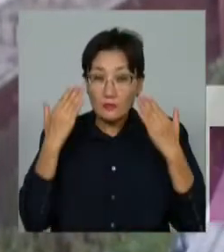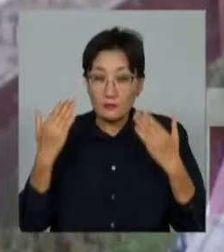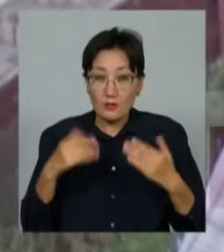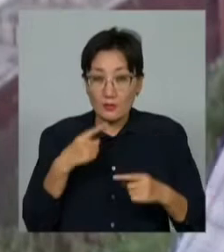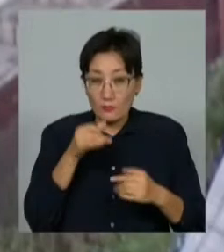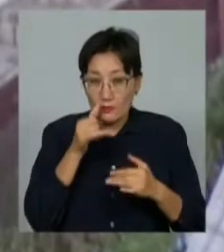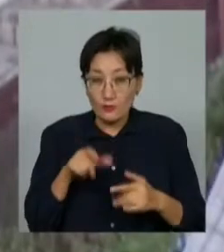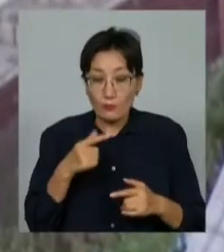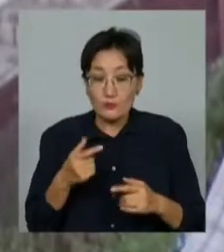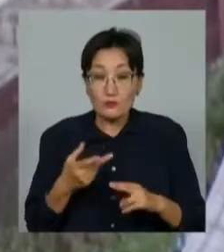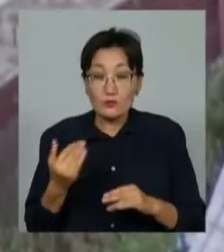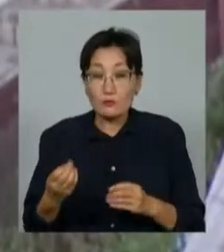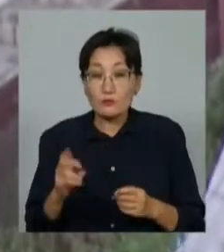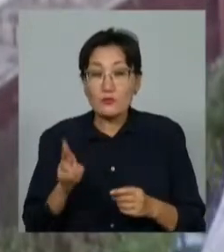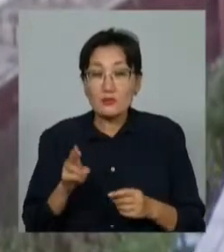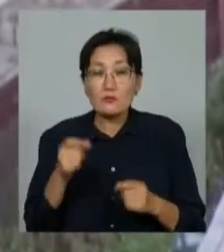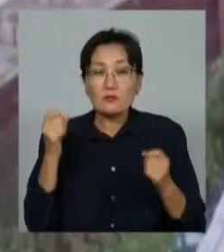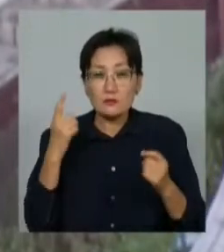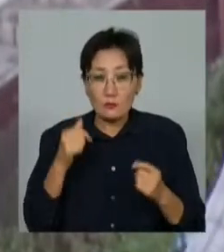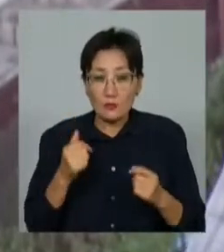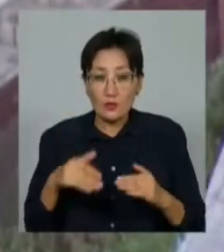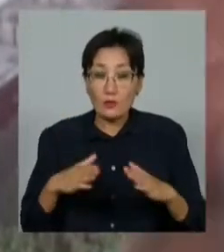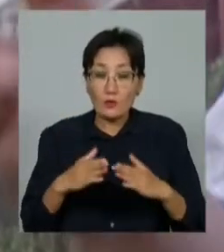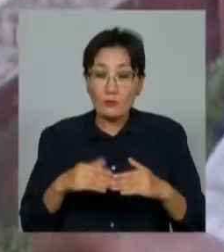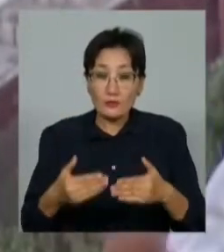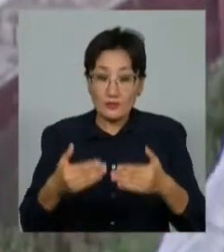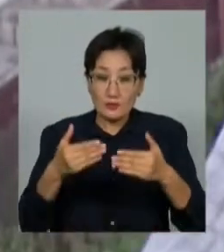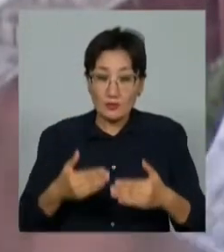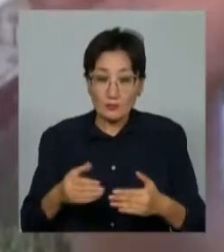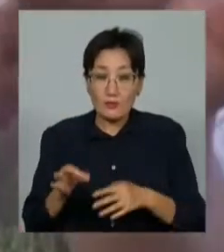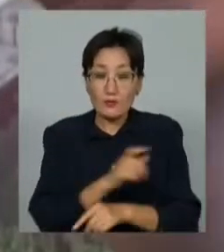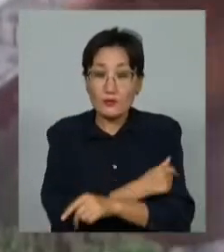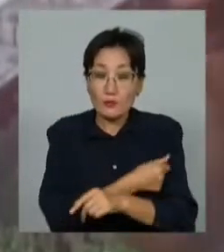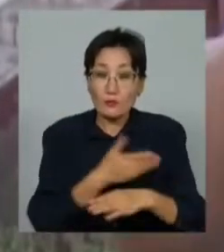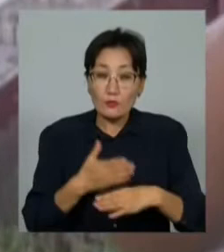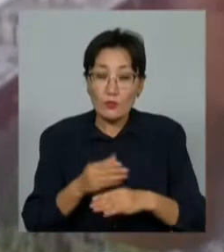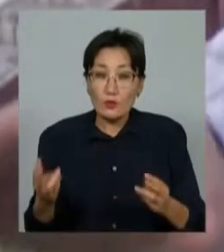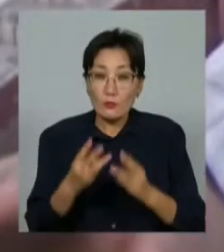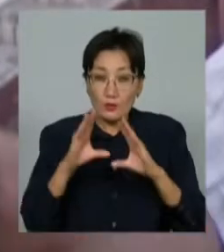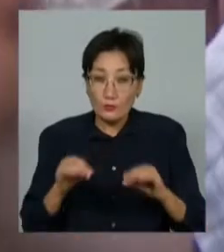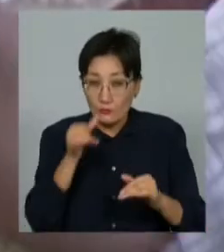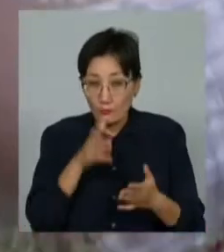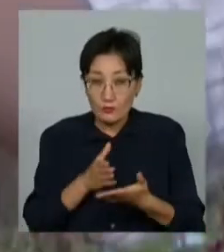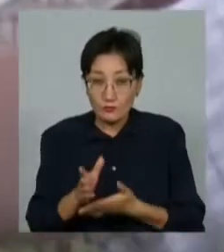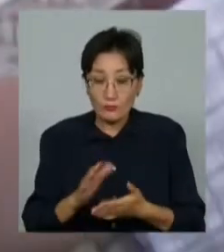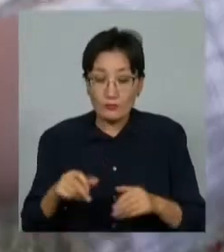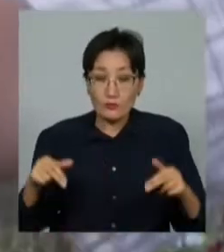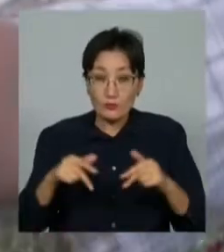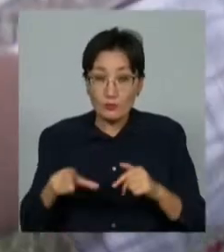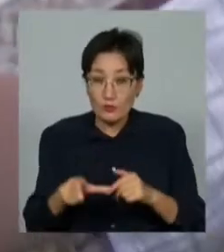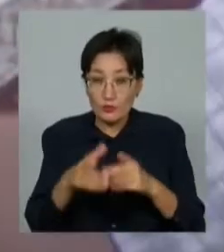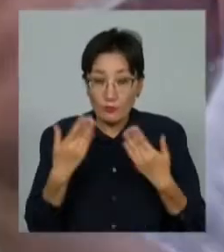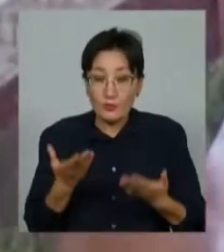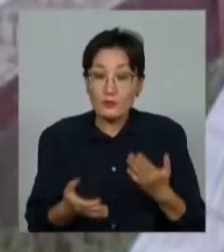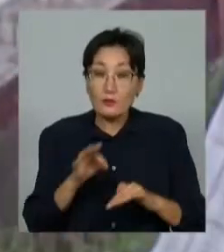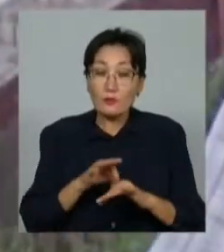айта алмаймыз деді. Сонда оны кім біледі? Қазір үйіміздің алдына не жедел жәрдем, не өрт сөндірушілер кіре алмайды. Жүретін жол жоқ. Ауырып